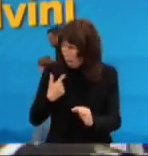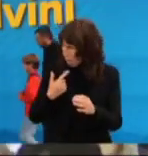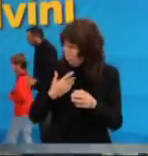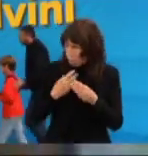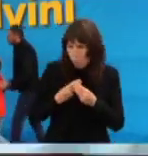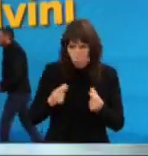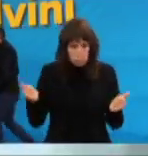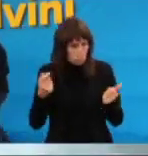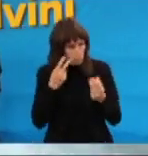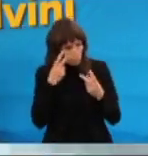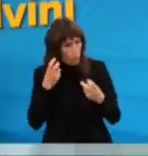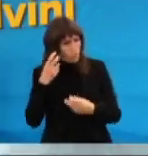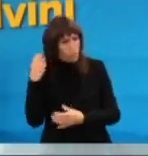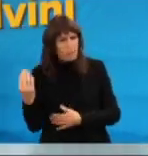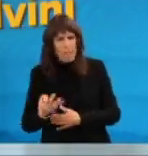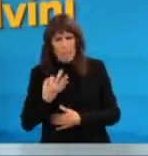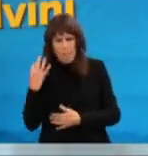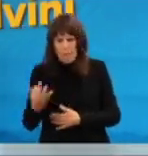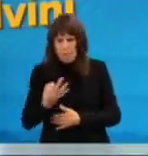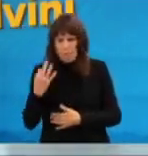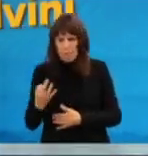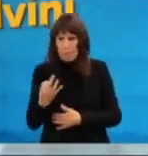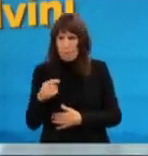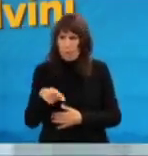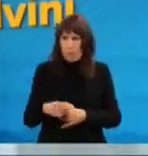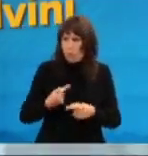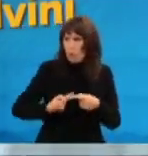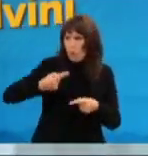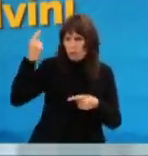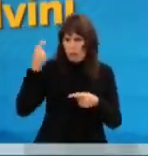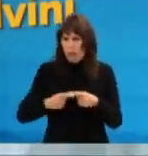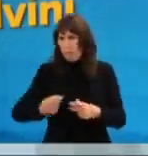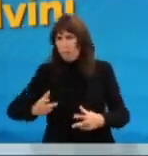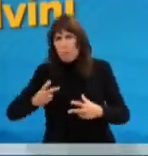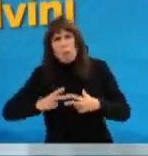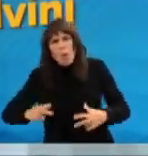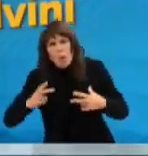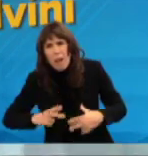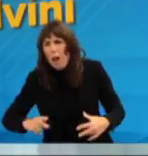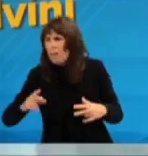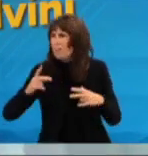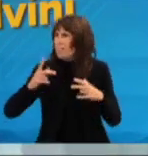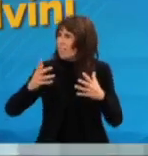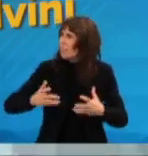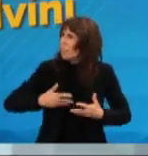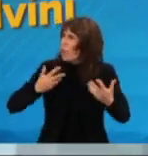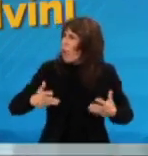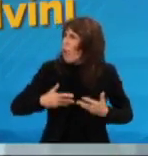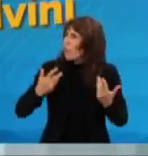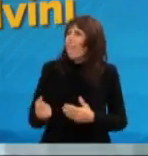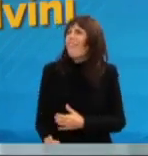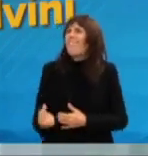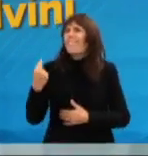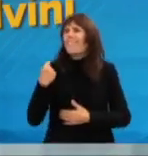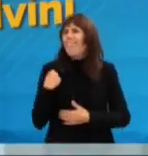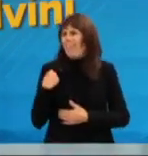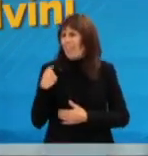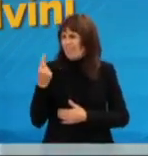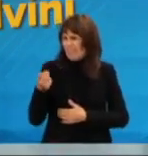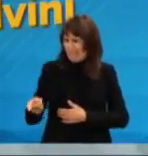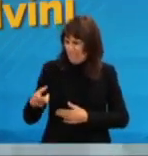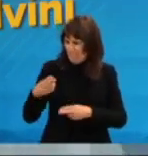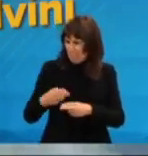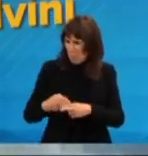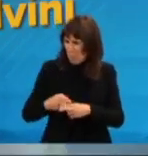Questa è una giornata di speranza di gioia le immagini di ieri che arrivano dalle strade di